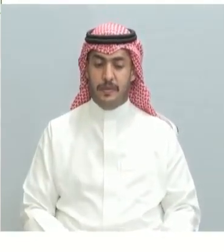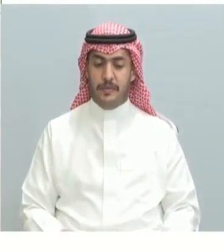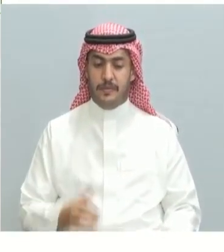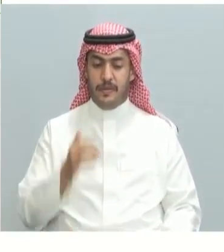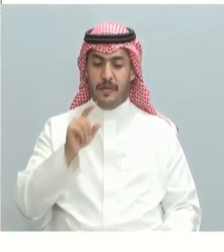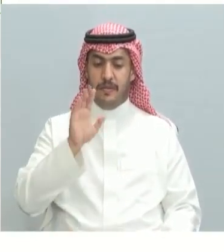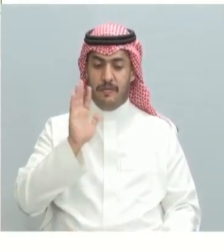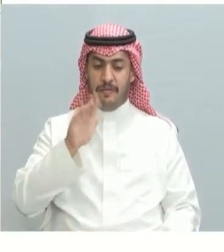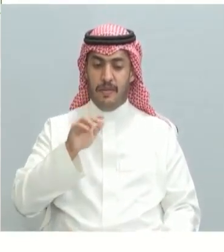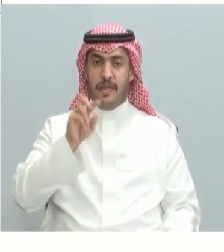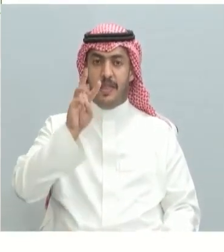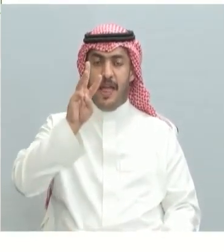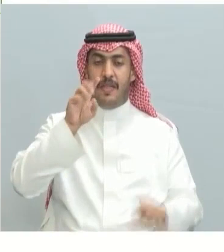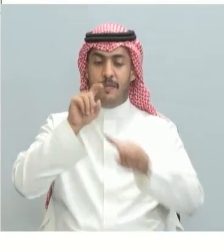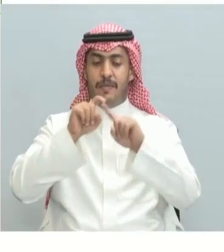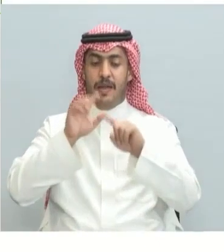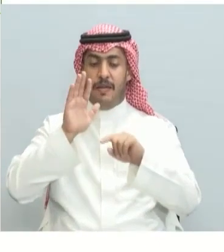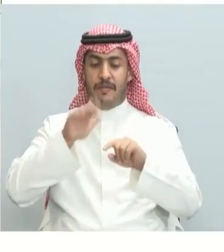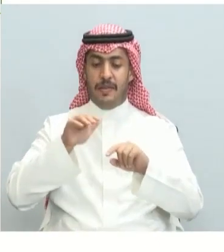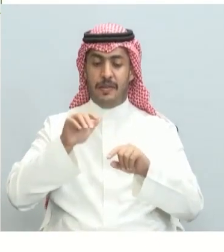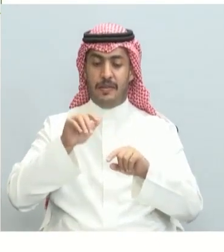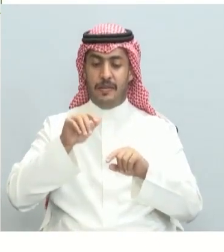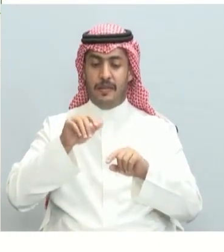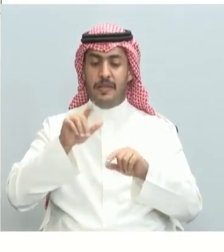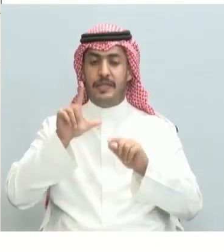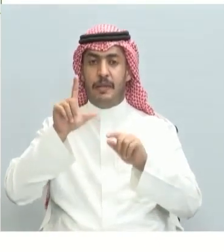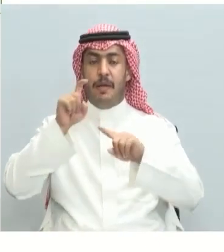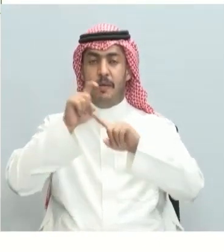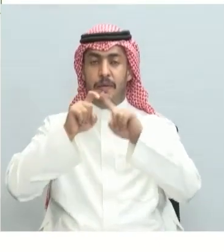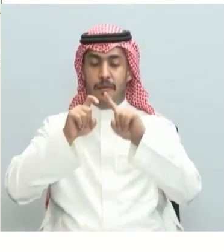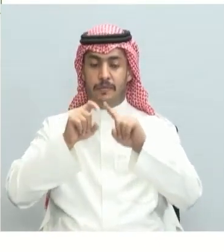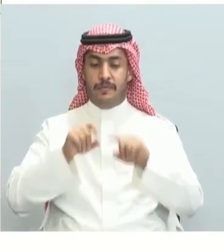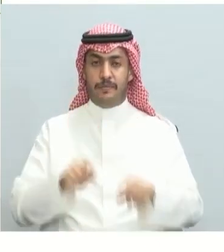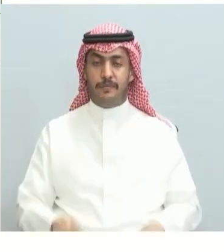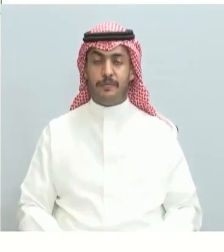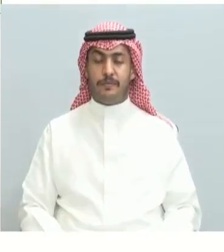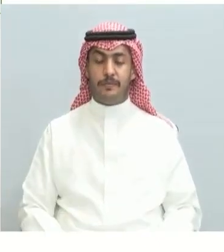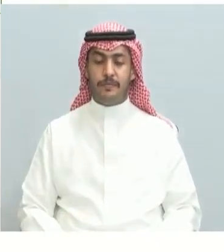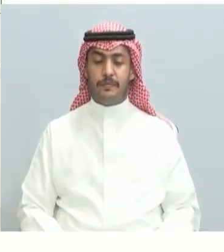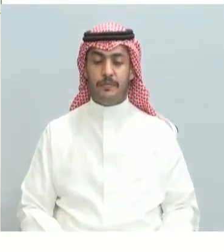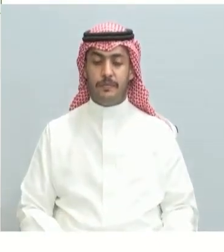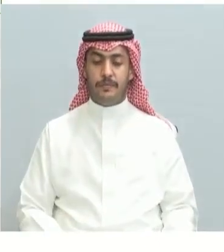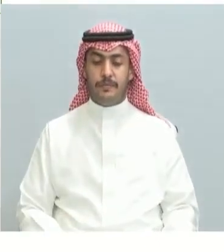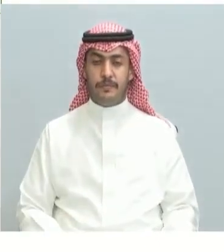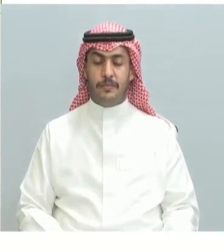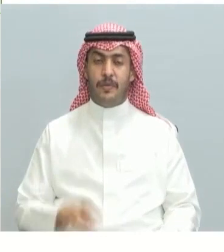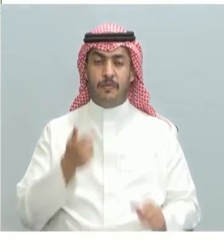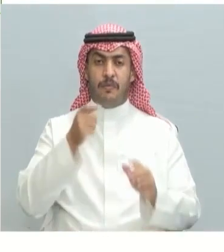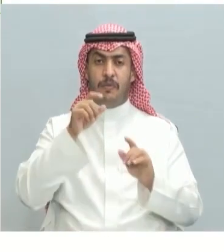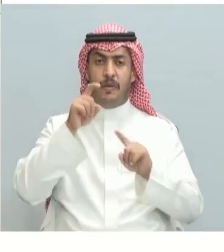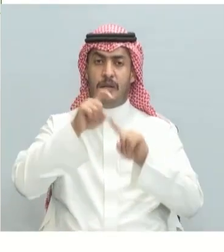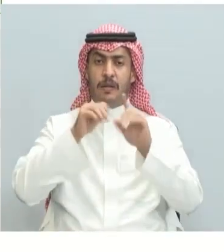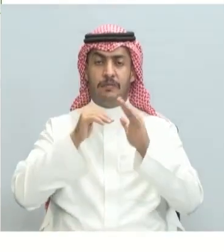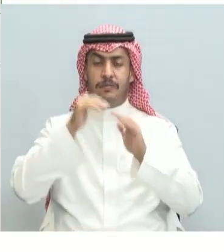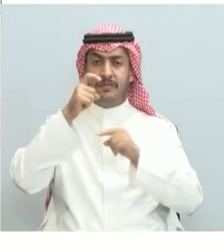ونلاحظ ان م العائد على او كلفه الائتمان لم ترتفع كثيرا حيث